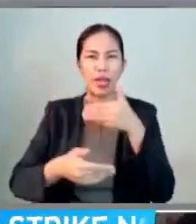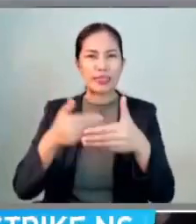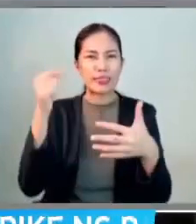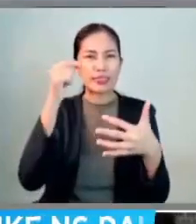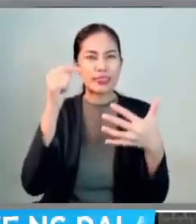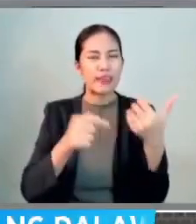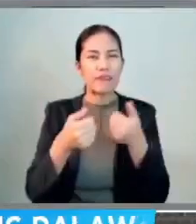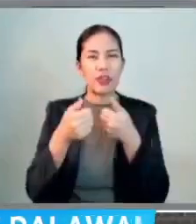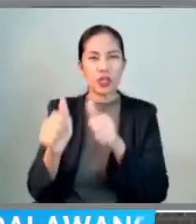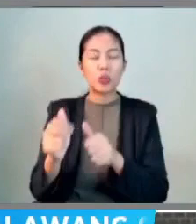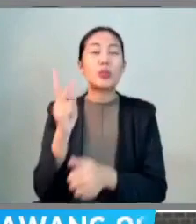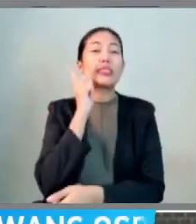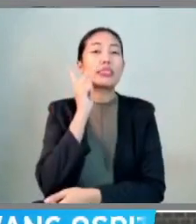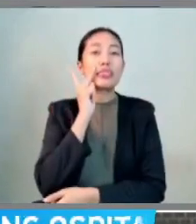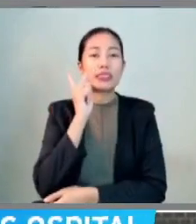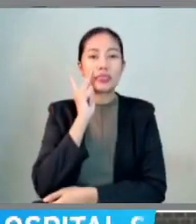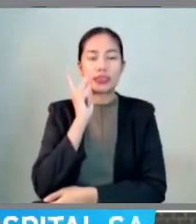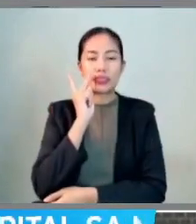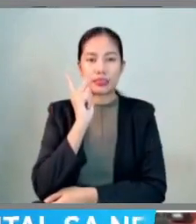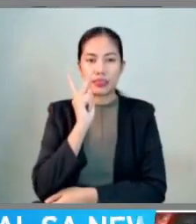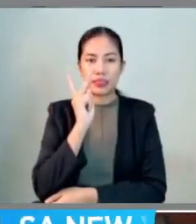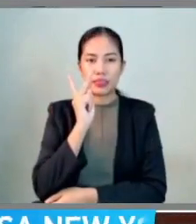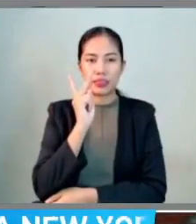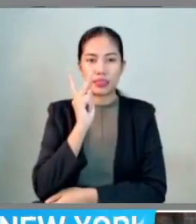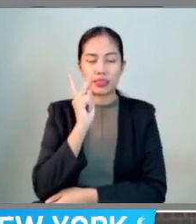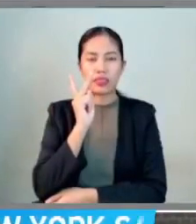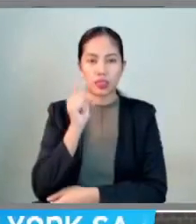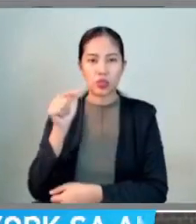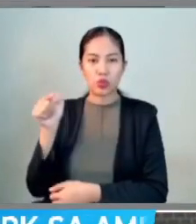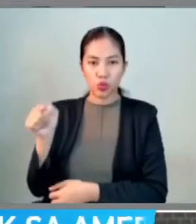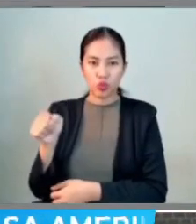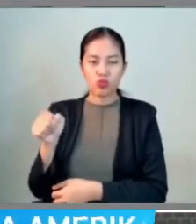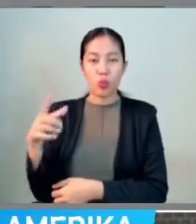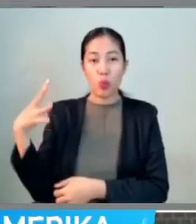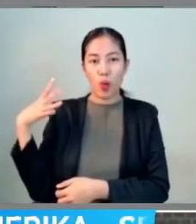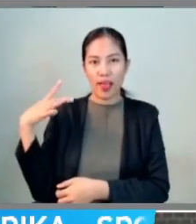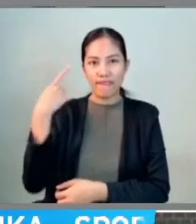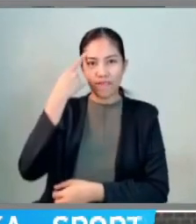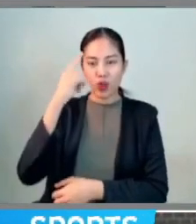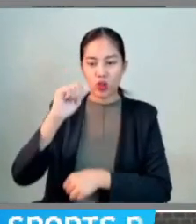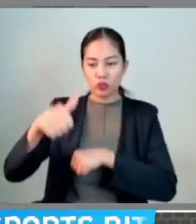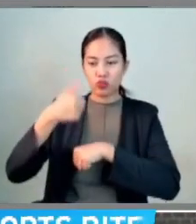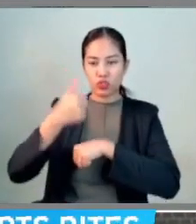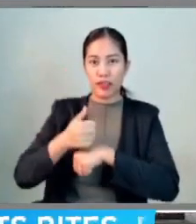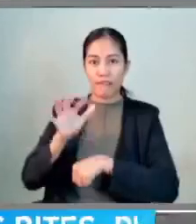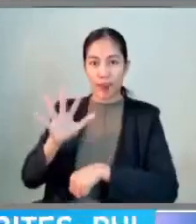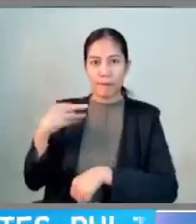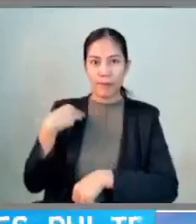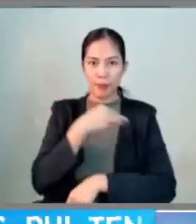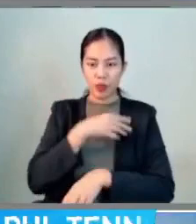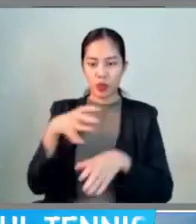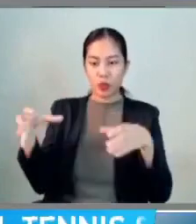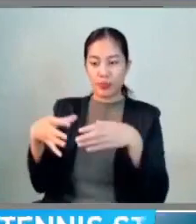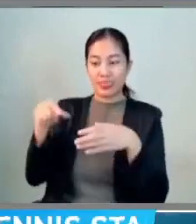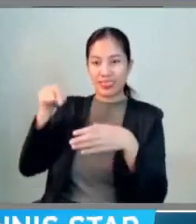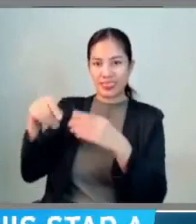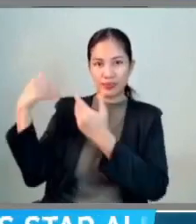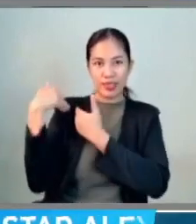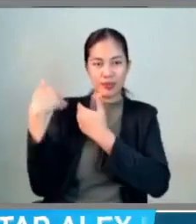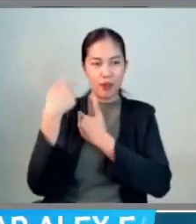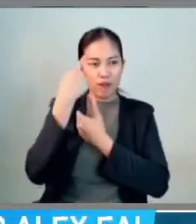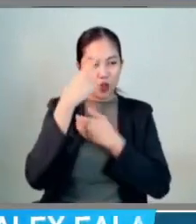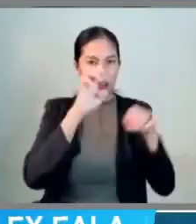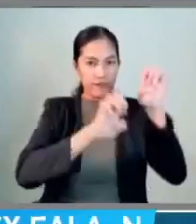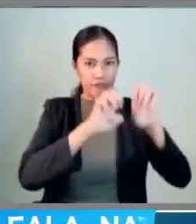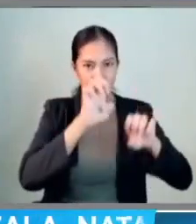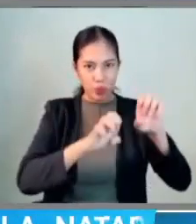sa bubuing five-man committee na sasala sa courtesy resignations. Dinaluhan naman ni Azurin dito rin sa Camp